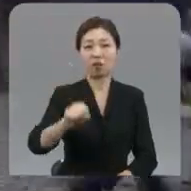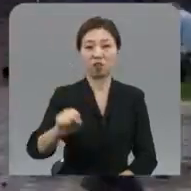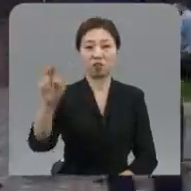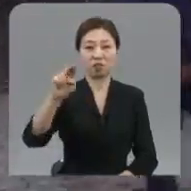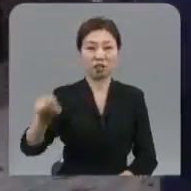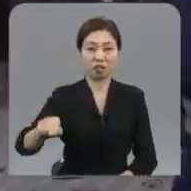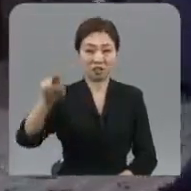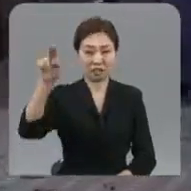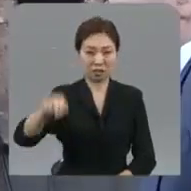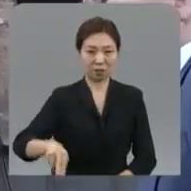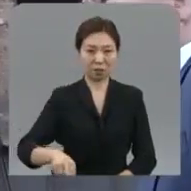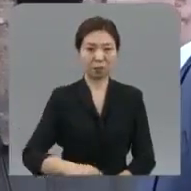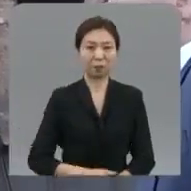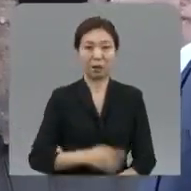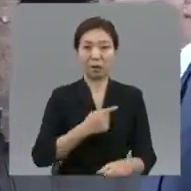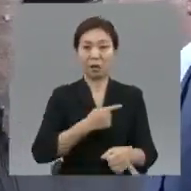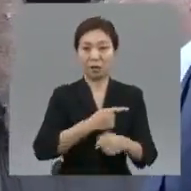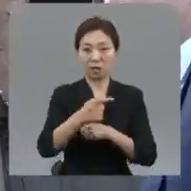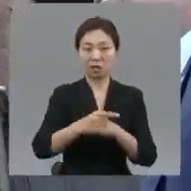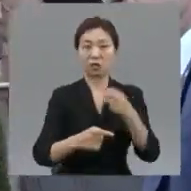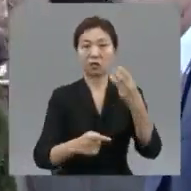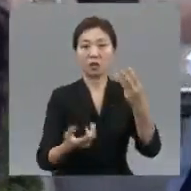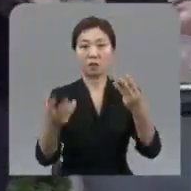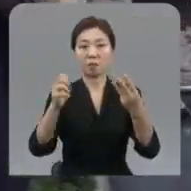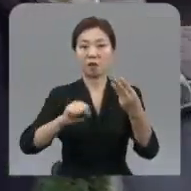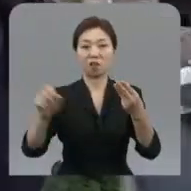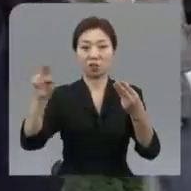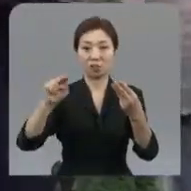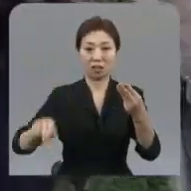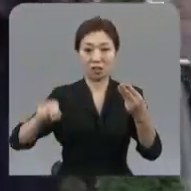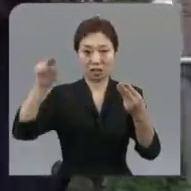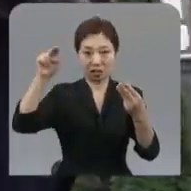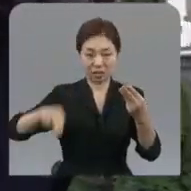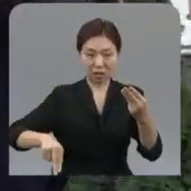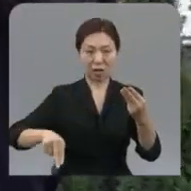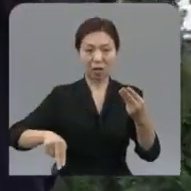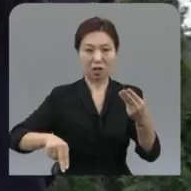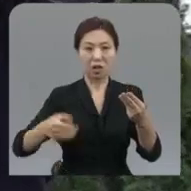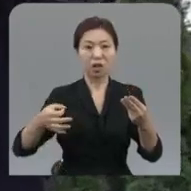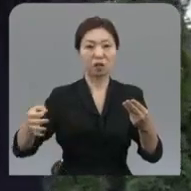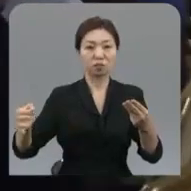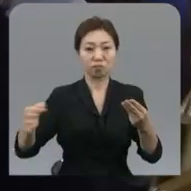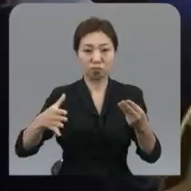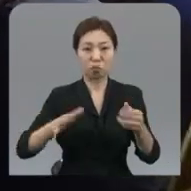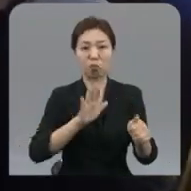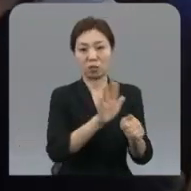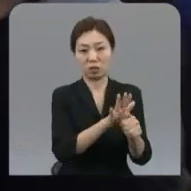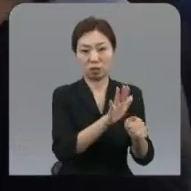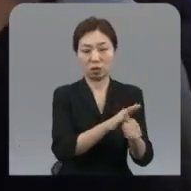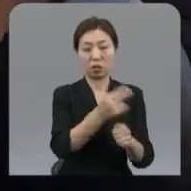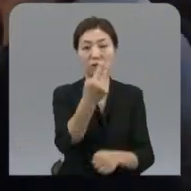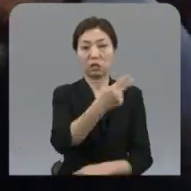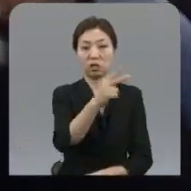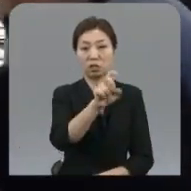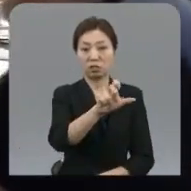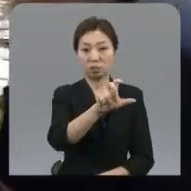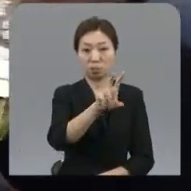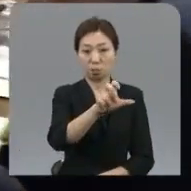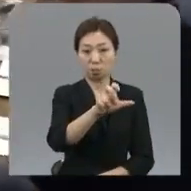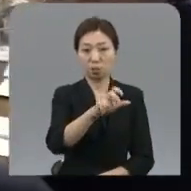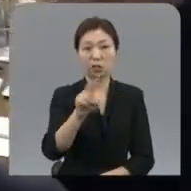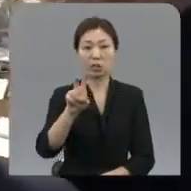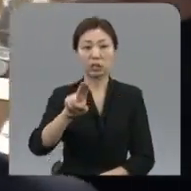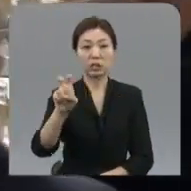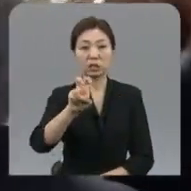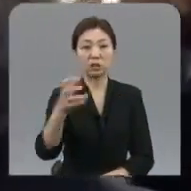复和平。虽然这是原则性的发言，但也可以解释为针对俄罗斯。尹锡悦总统表示，将向乌克